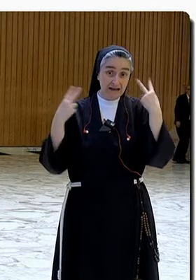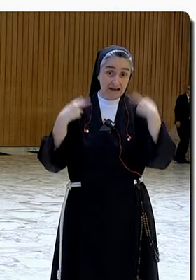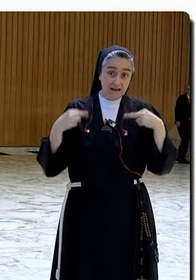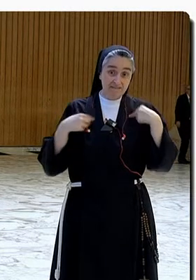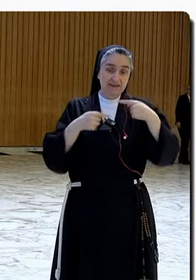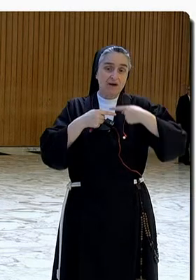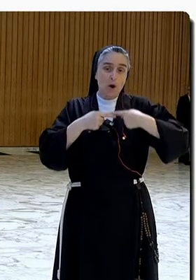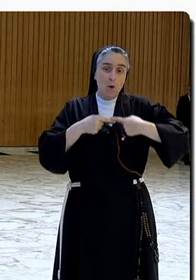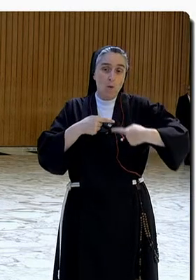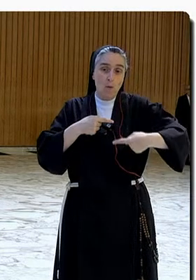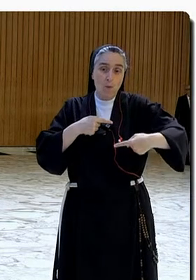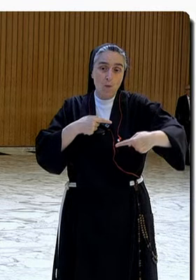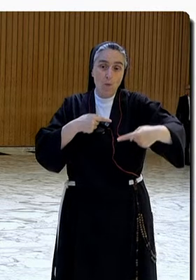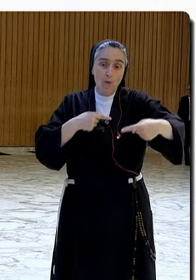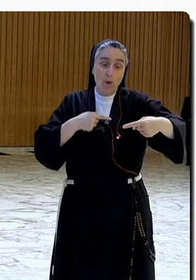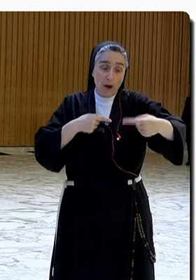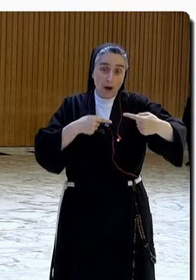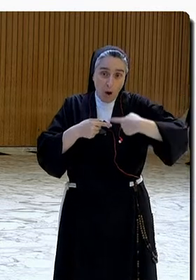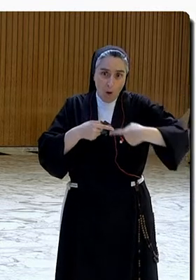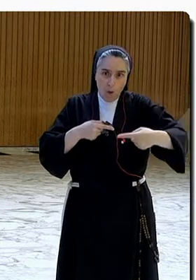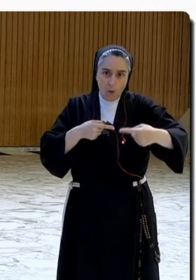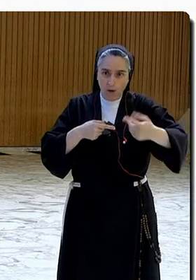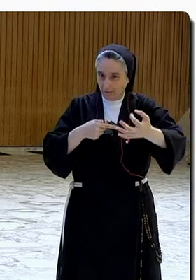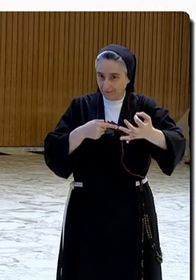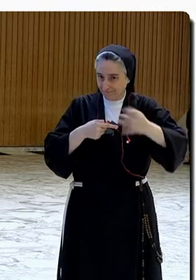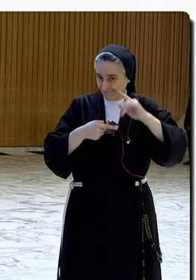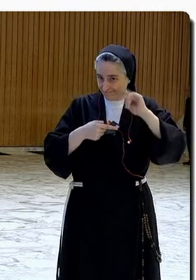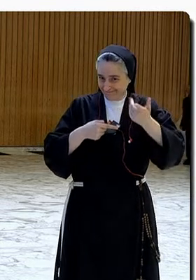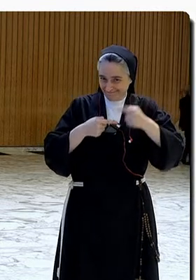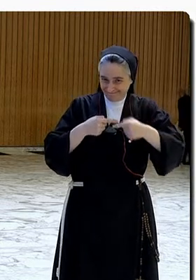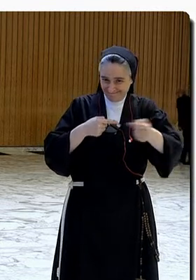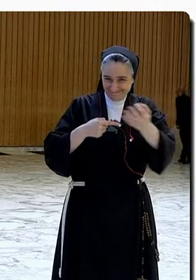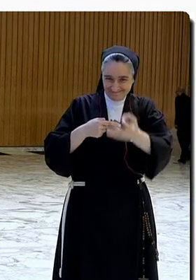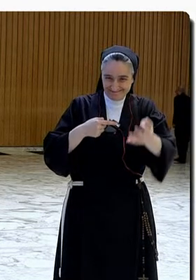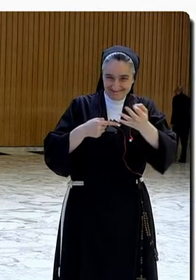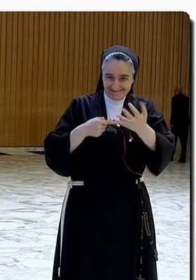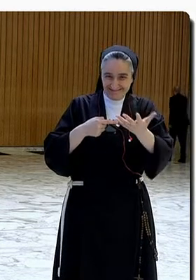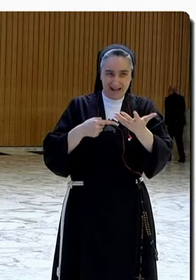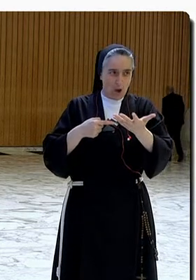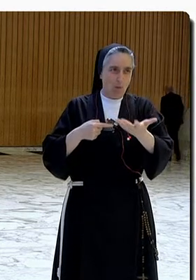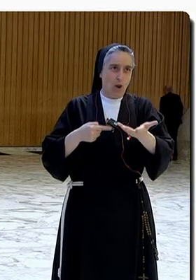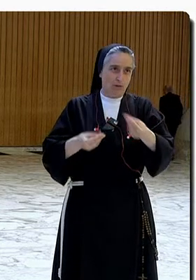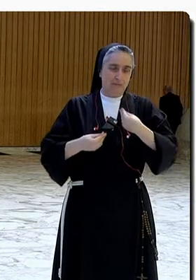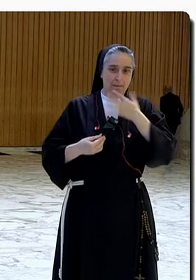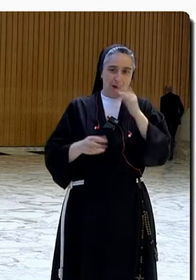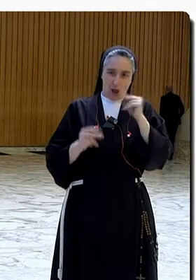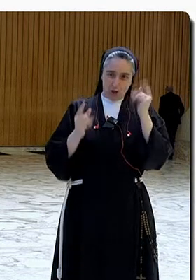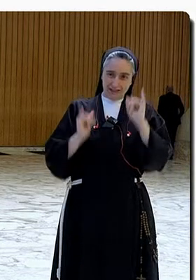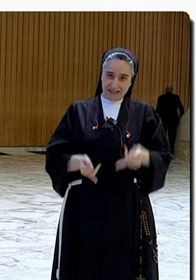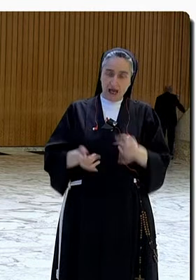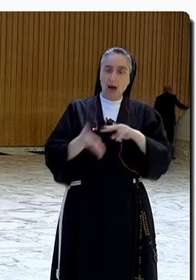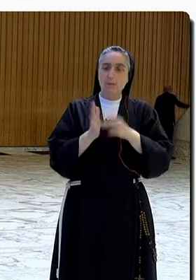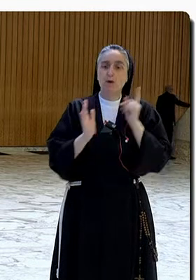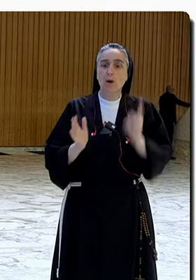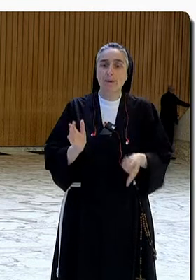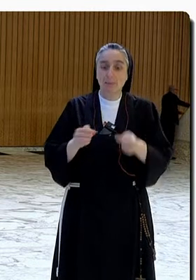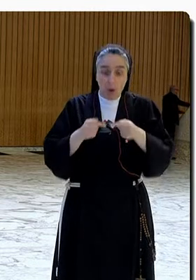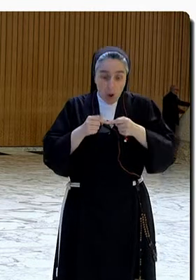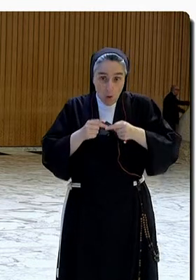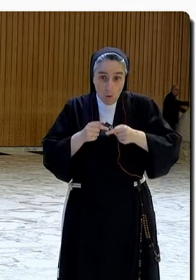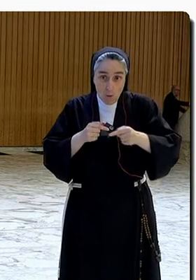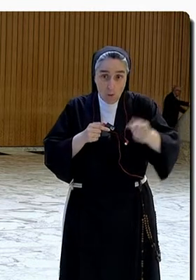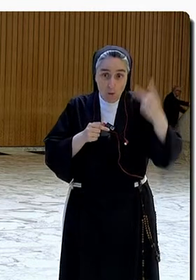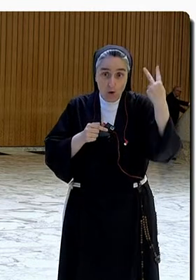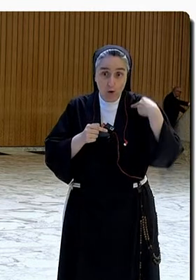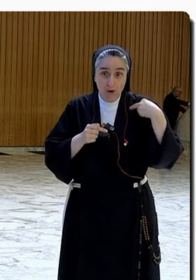a lungo, e questa è una buona cosa e non certo una cattiva notizia. Il vero problema è che